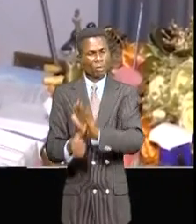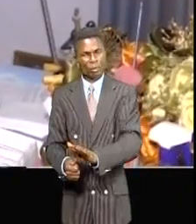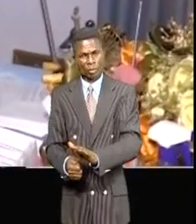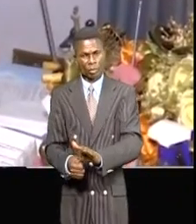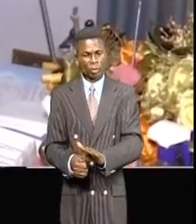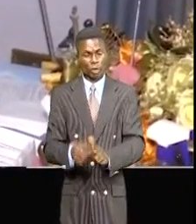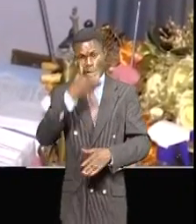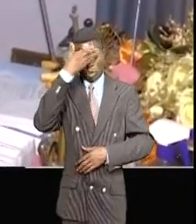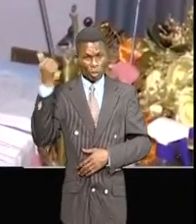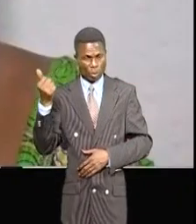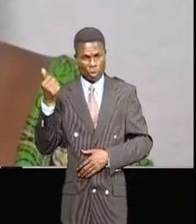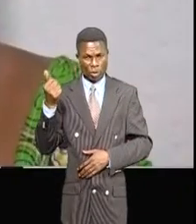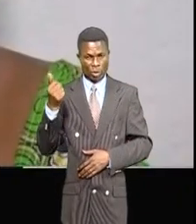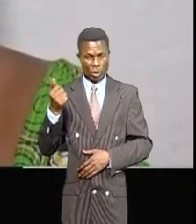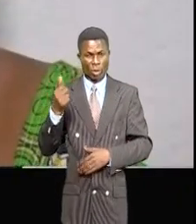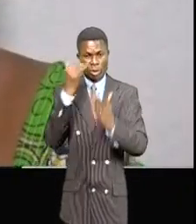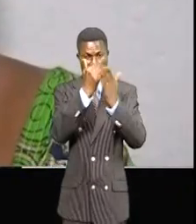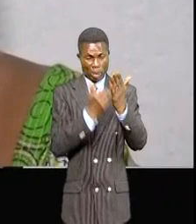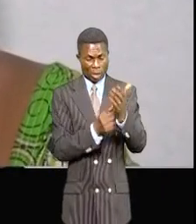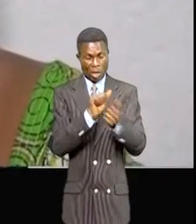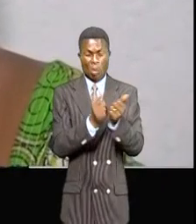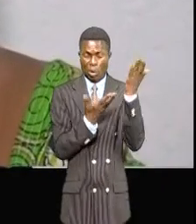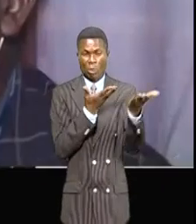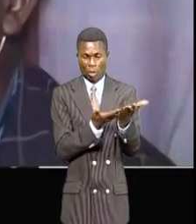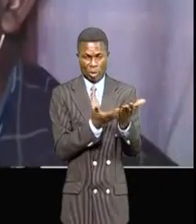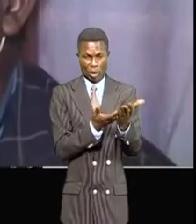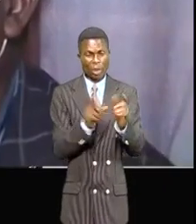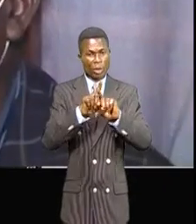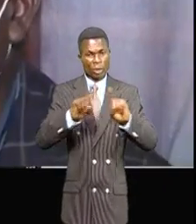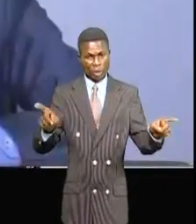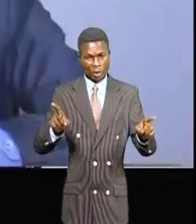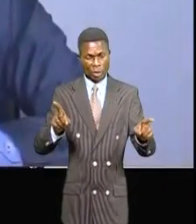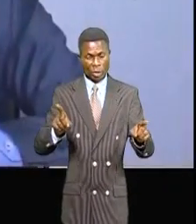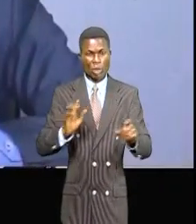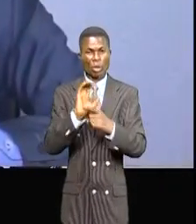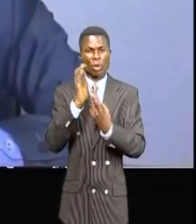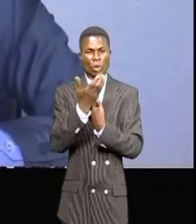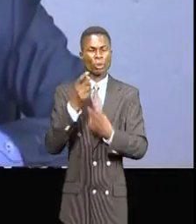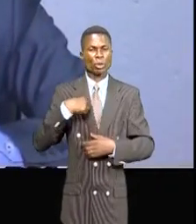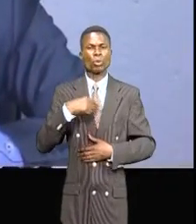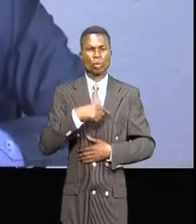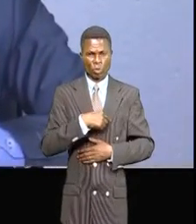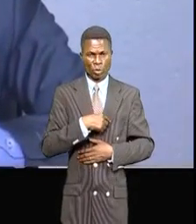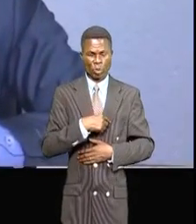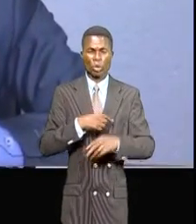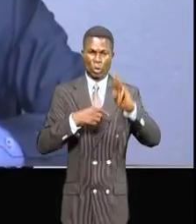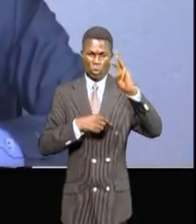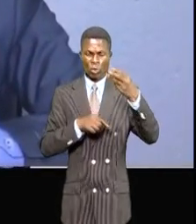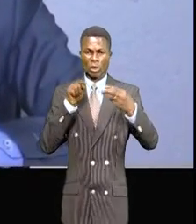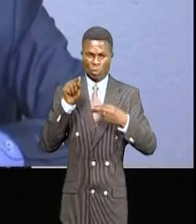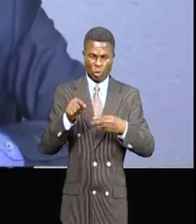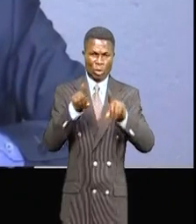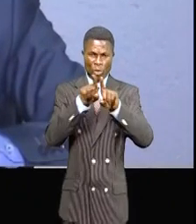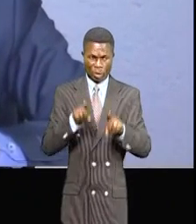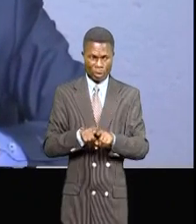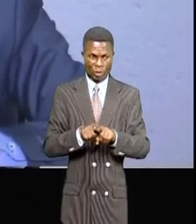d'oubli devant cette comptabilité macabre qui est contraire à notre culture. Trois, aussi,